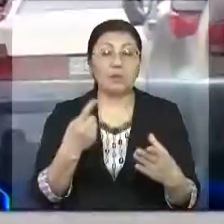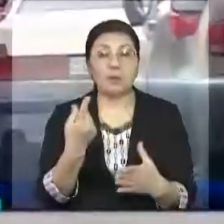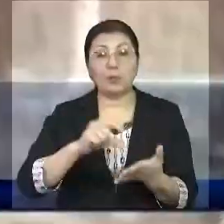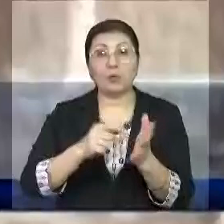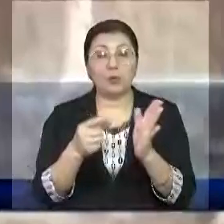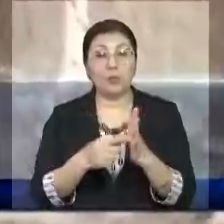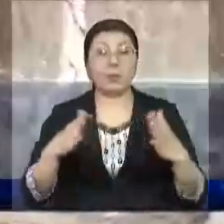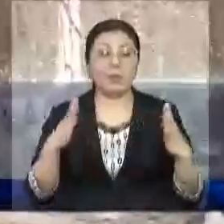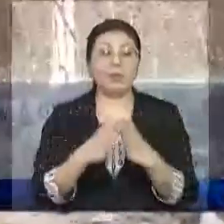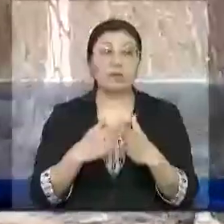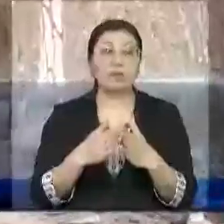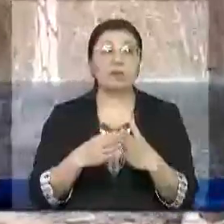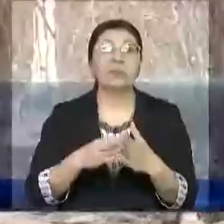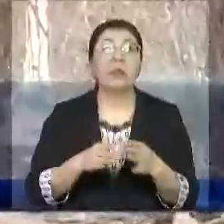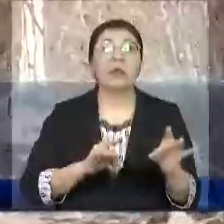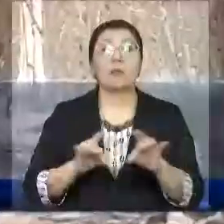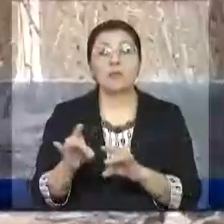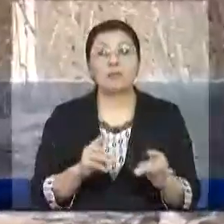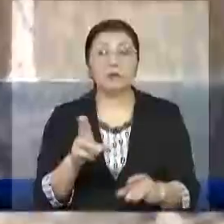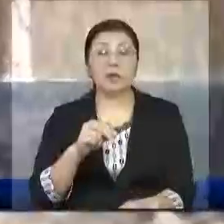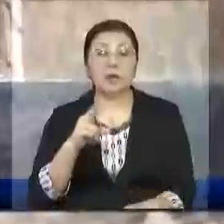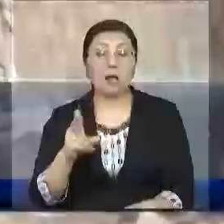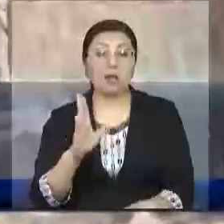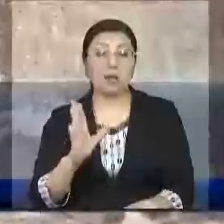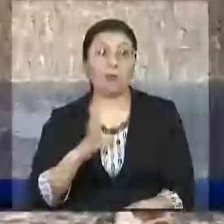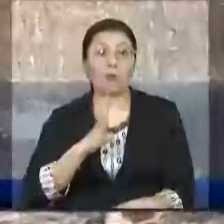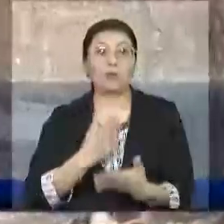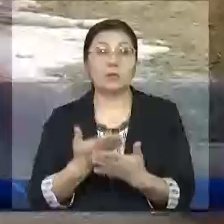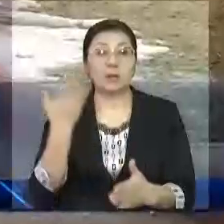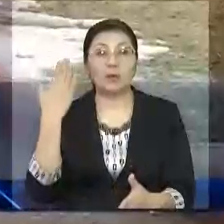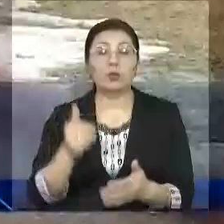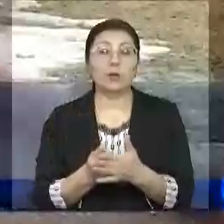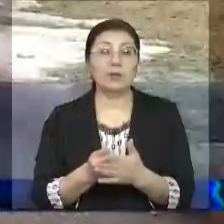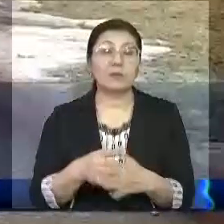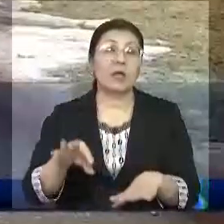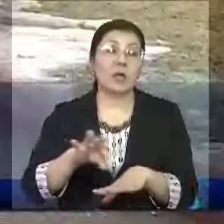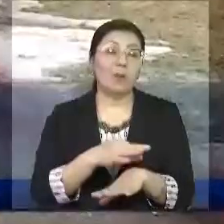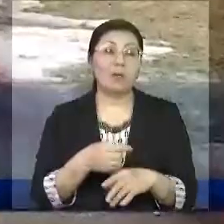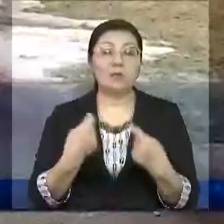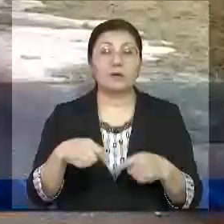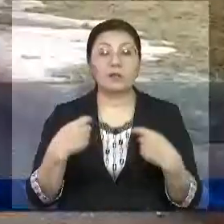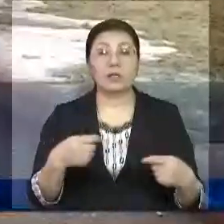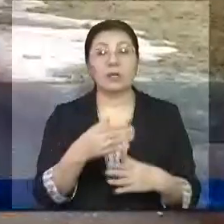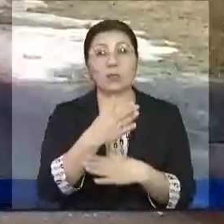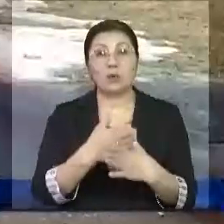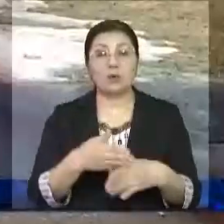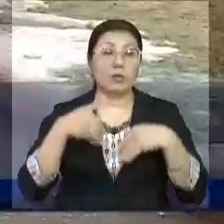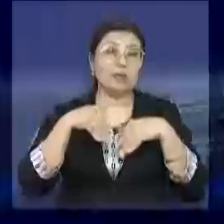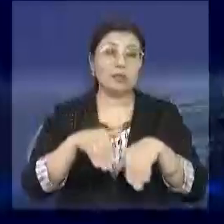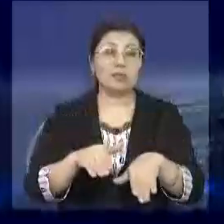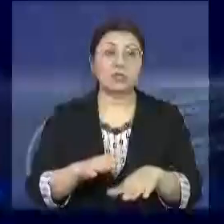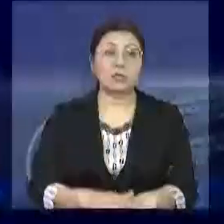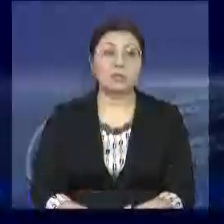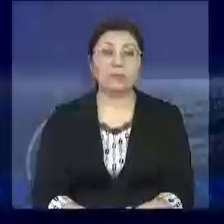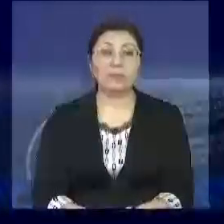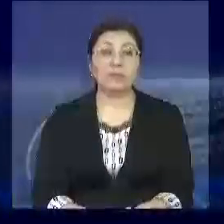немесе көлік мәселесі қалай болмақ? Мұндай істер бұрынғы ерлі-зайыптылардың арасында сату және бөлу арқылы шешіледі.